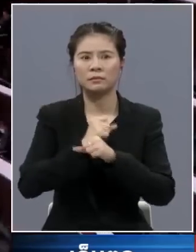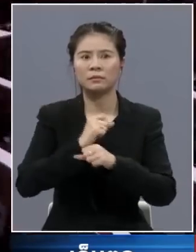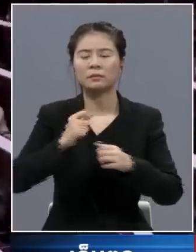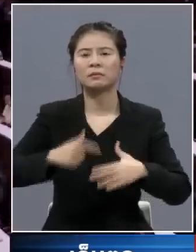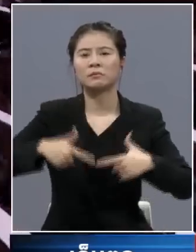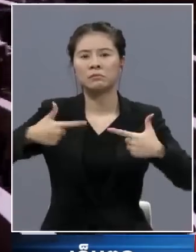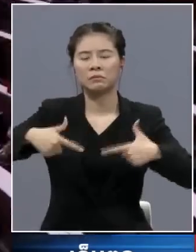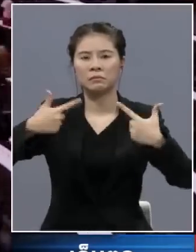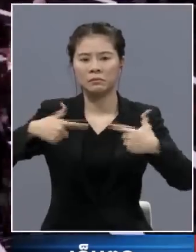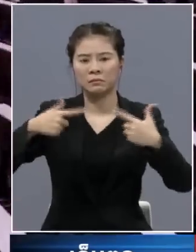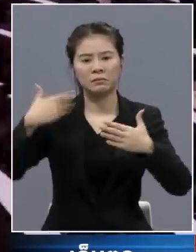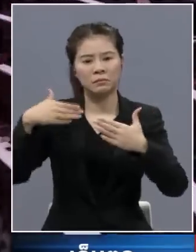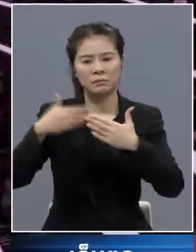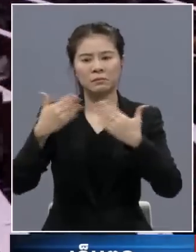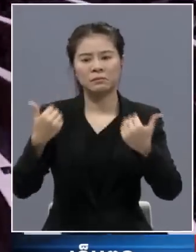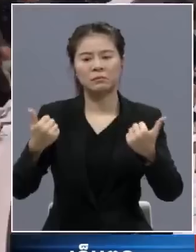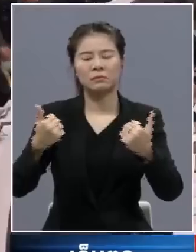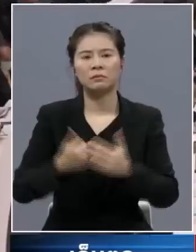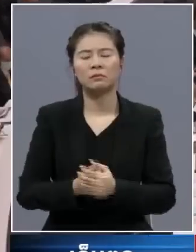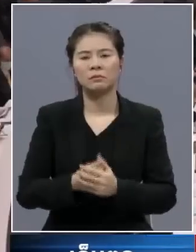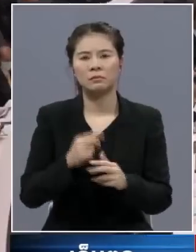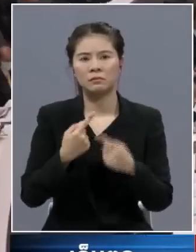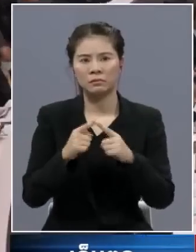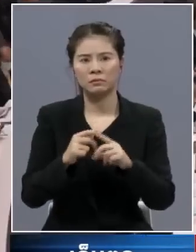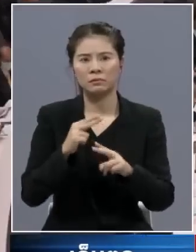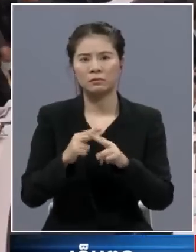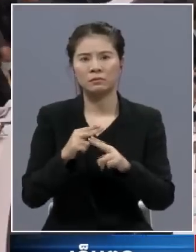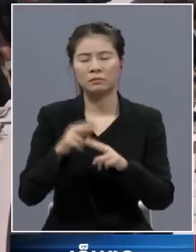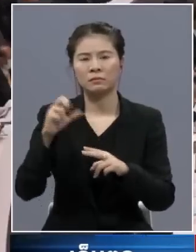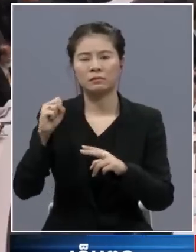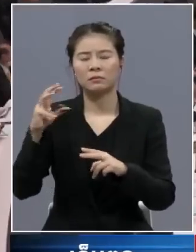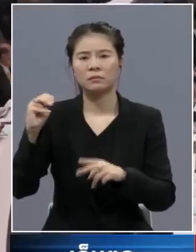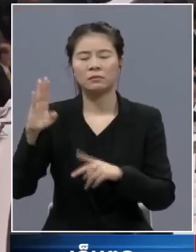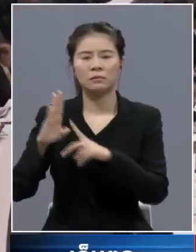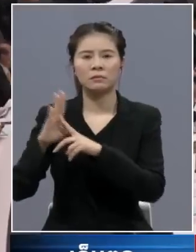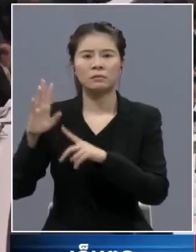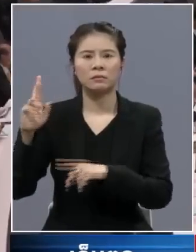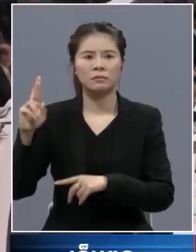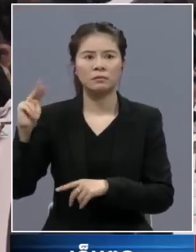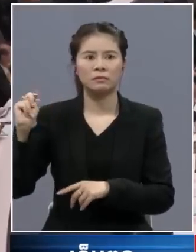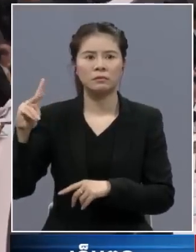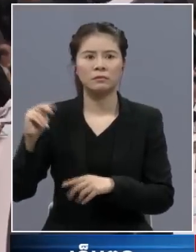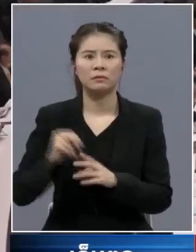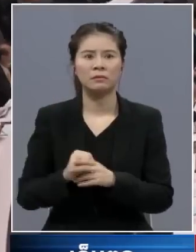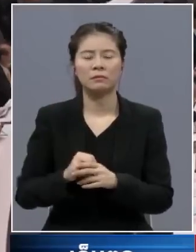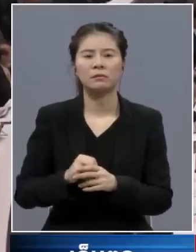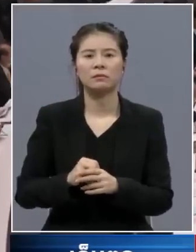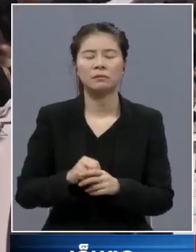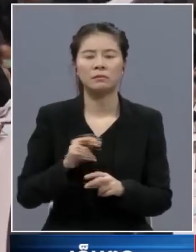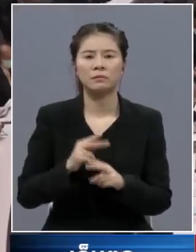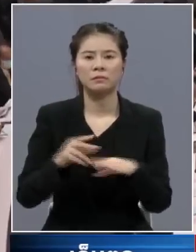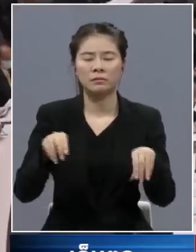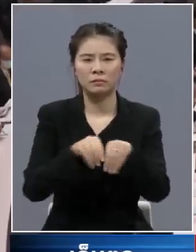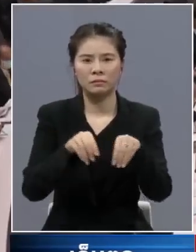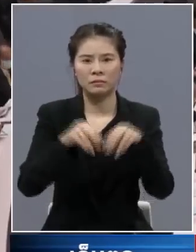บันแต่พลอากาศเอกสมบูรณ์ระหงตอนนั้นเนี่ยถูกจารึกชื่อเลยนะฮะว่าเป็นว่าที่นายกตลอดกาลเพราะตอนนั้นเนี่ย